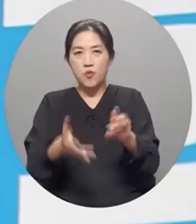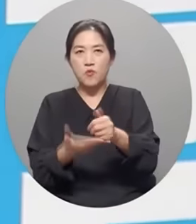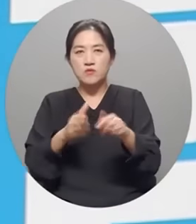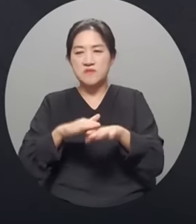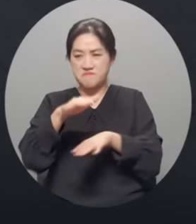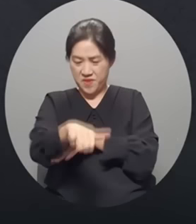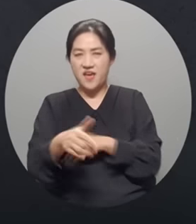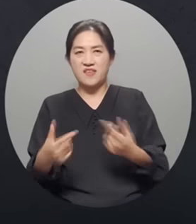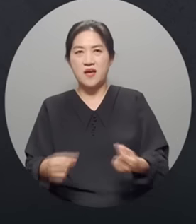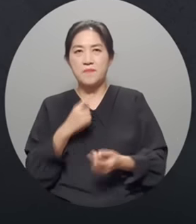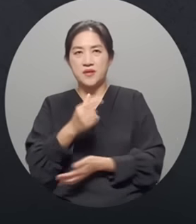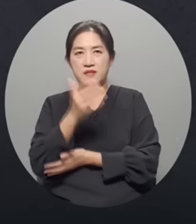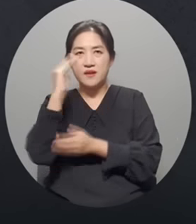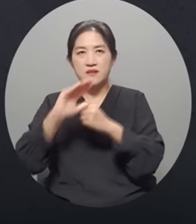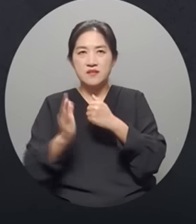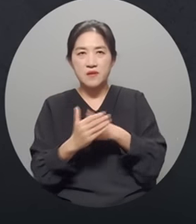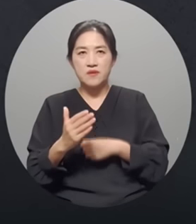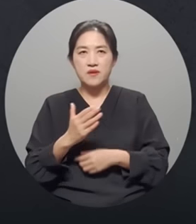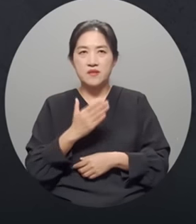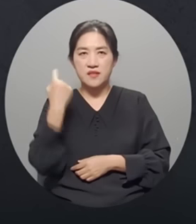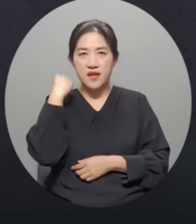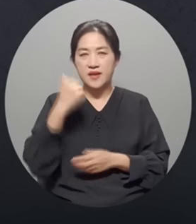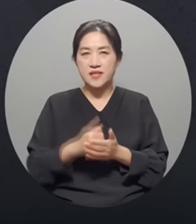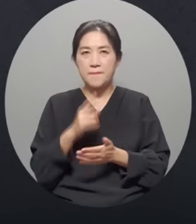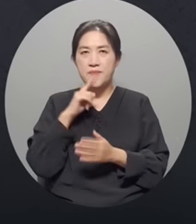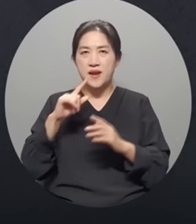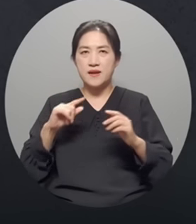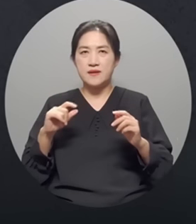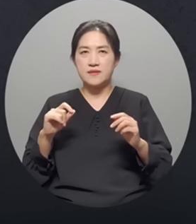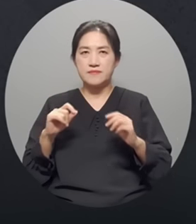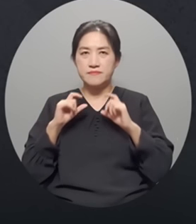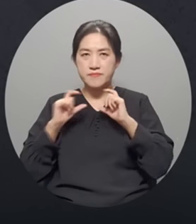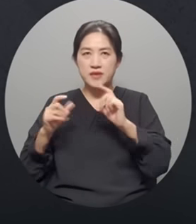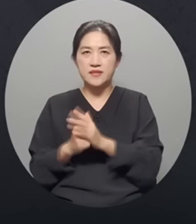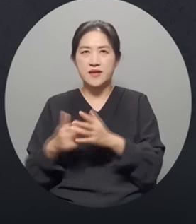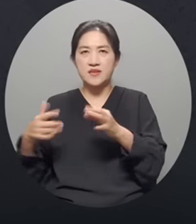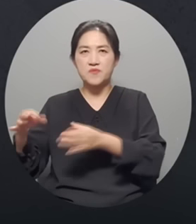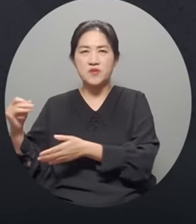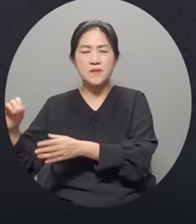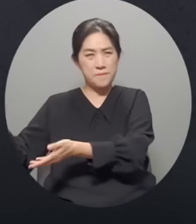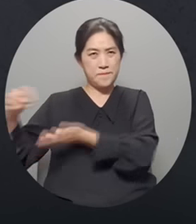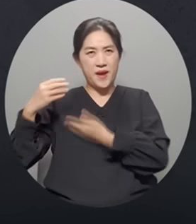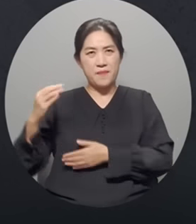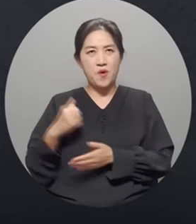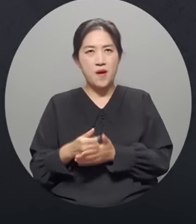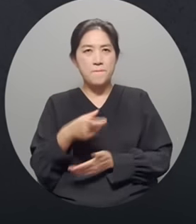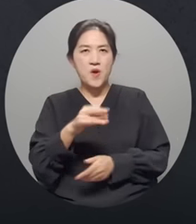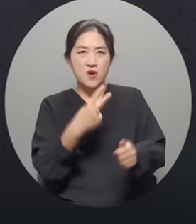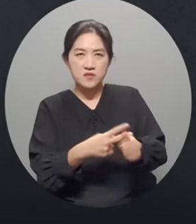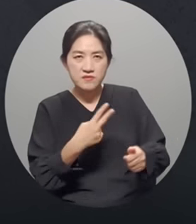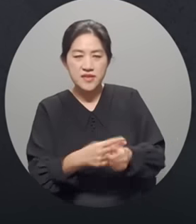이어갑니다. 그래서 어제 딱 한마디 했어, 김건희가. 우리 명선생님, 네?